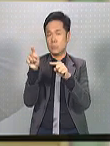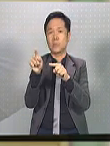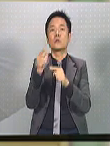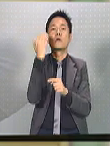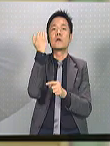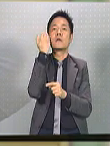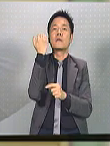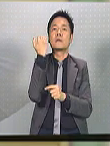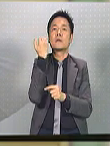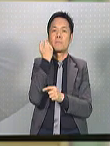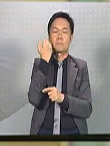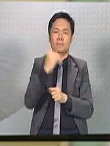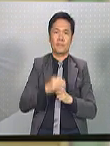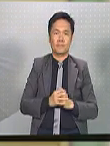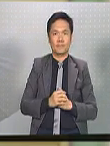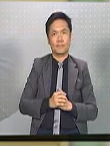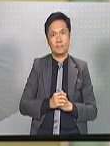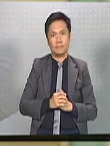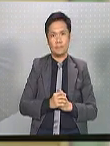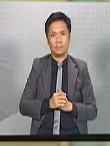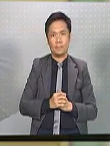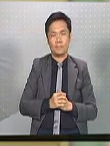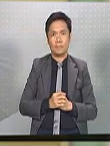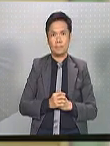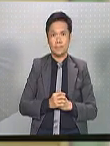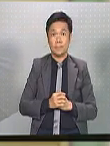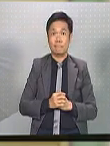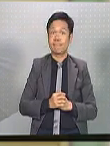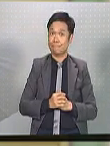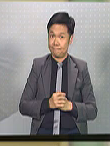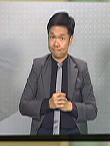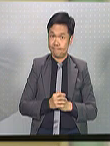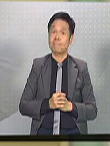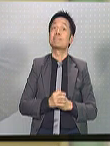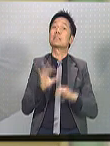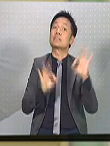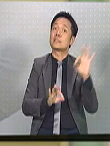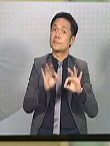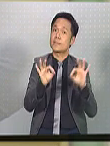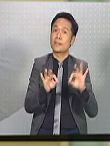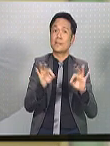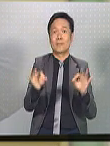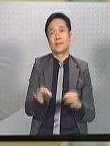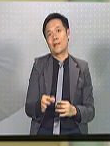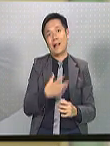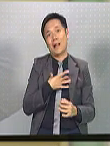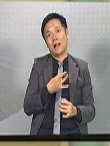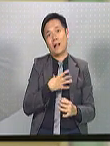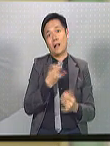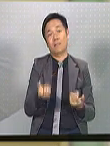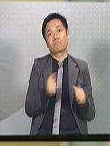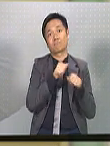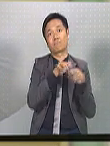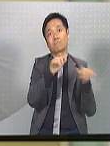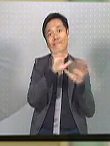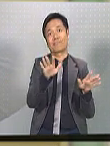terjadi kepada yang Gema menyiarkan berita palsu